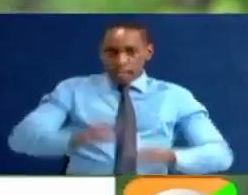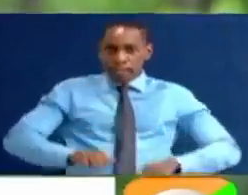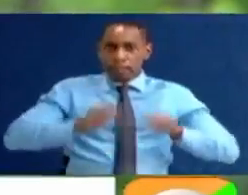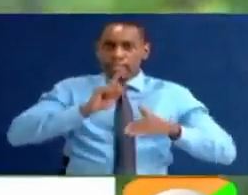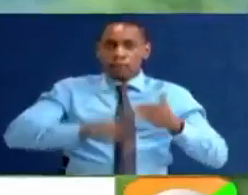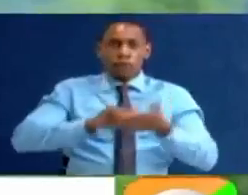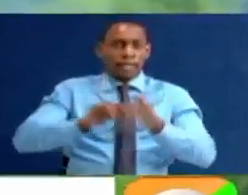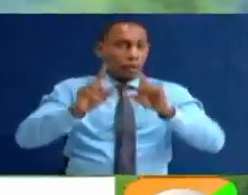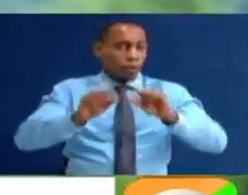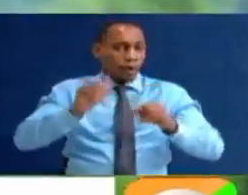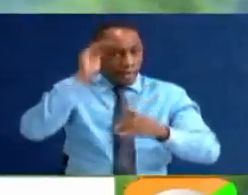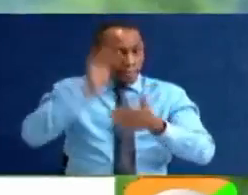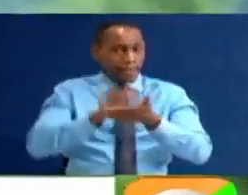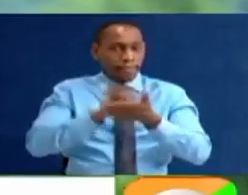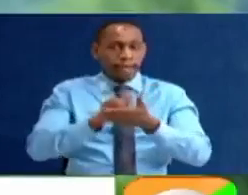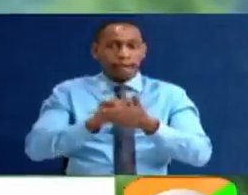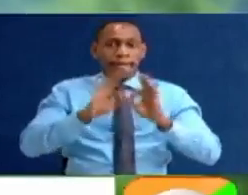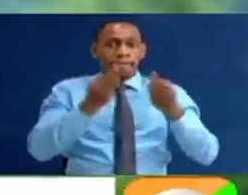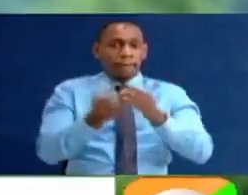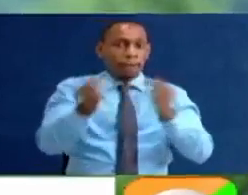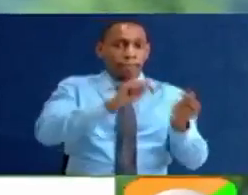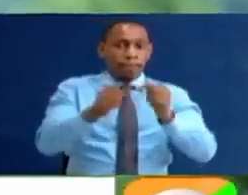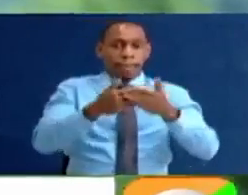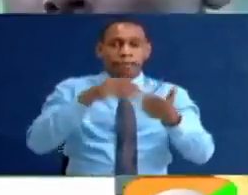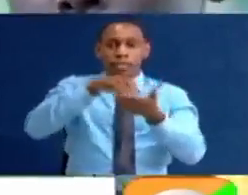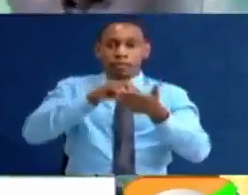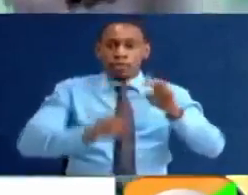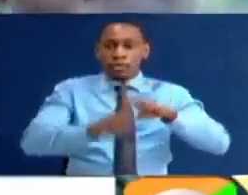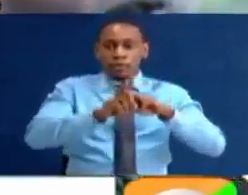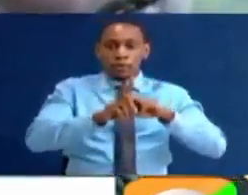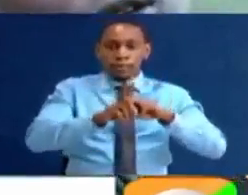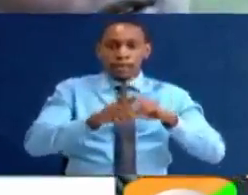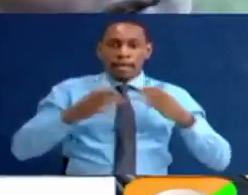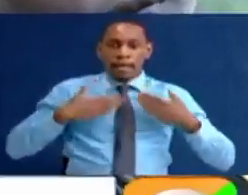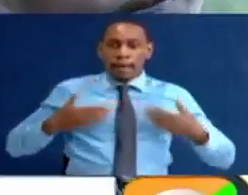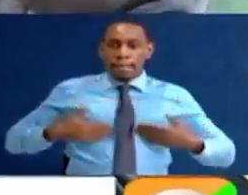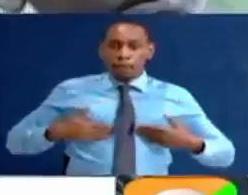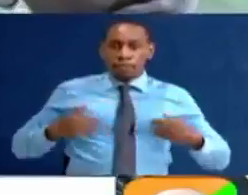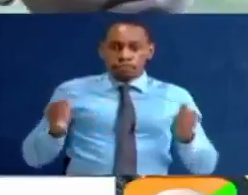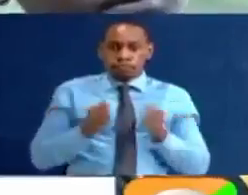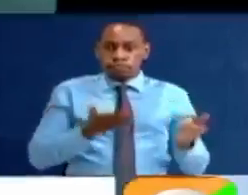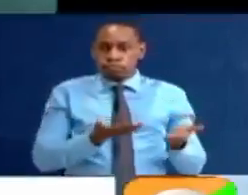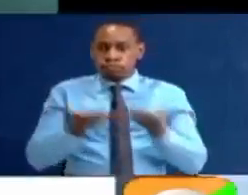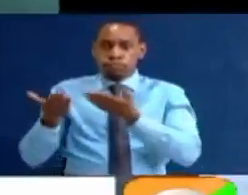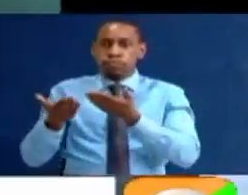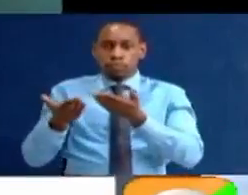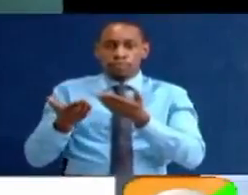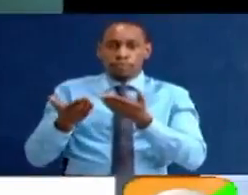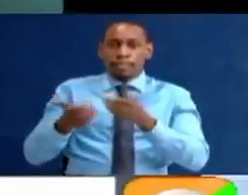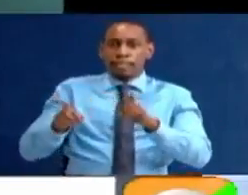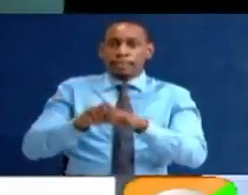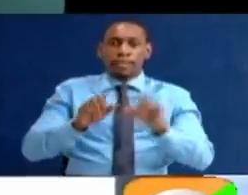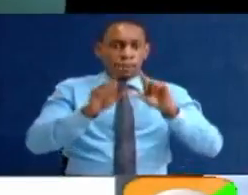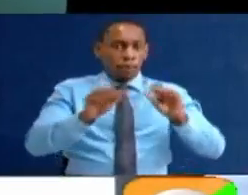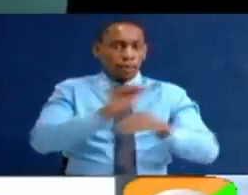kuwa inaaminika kuwa kulikuwa na mgogoro wa kijamii kabla ya tukio hilo. Miili ya waathiriwa imepelekwa katika chumba cha kuhifadhia maiti huko Iten, huku